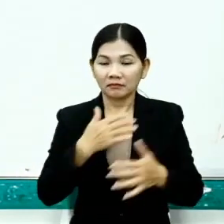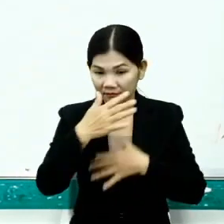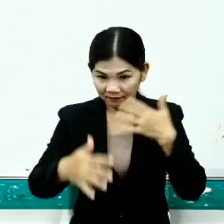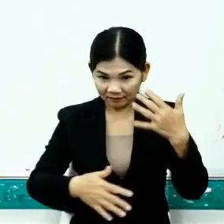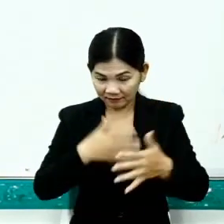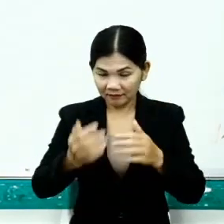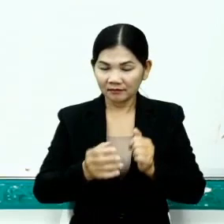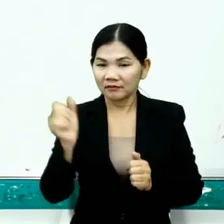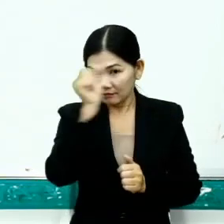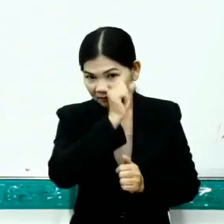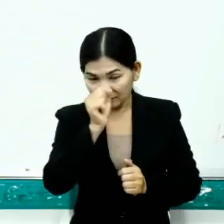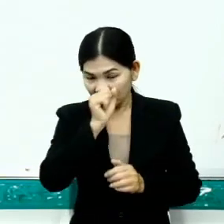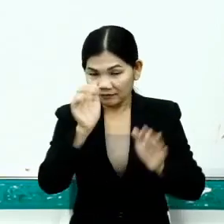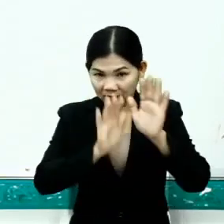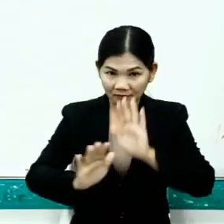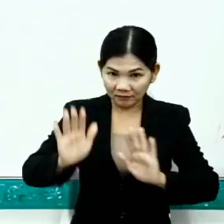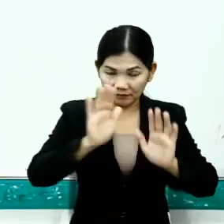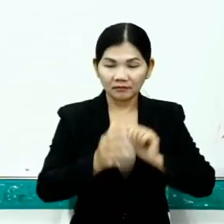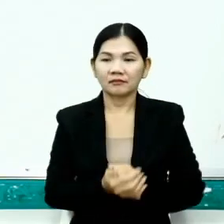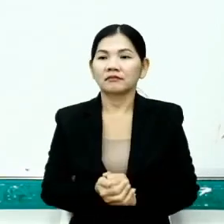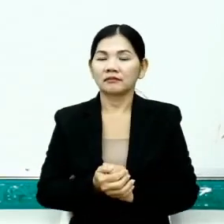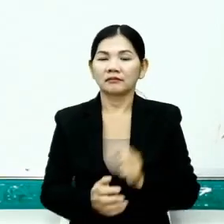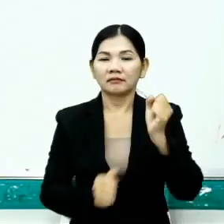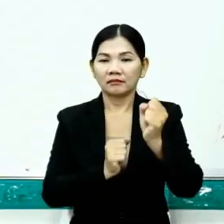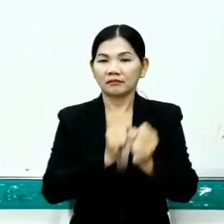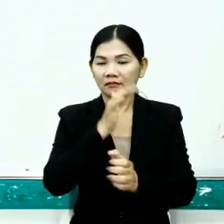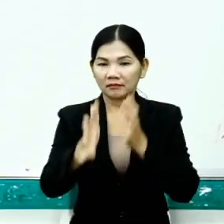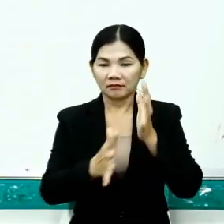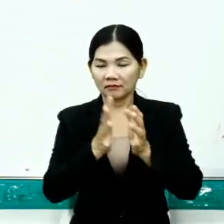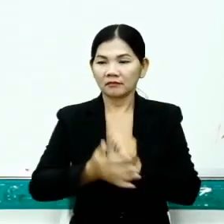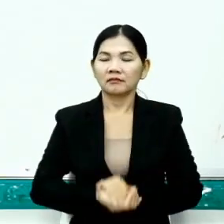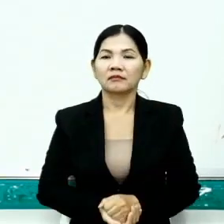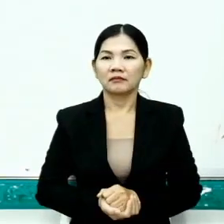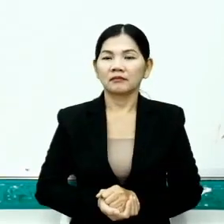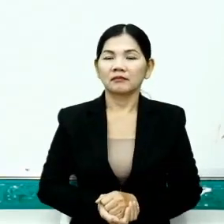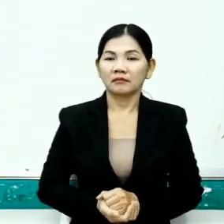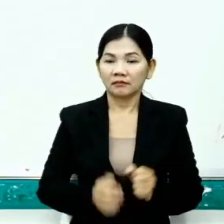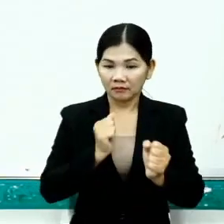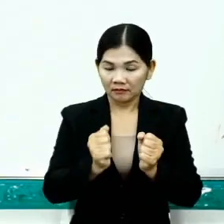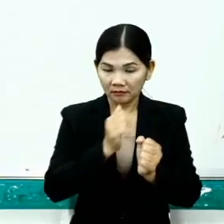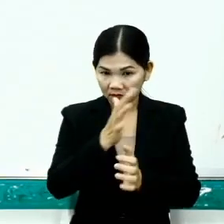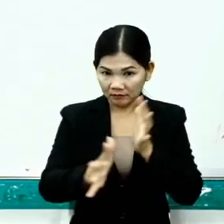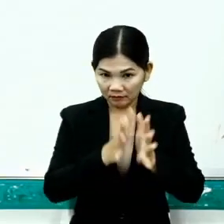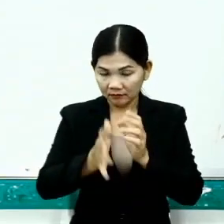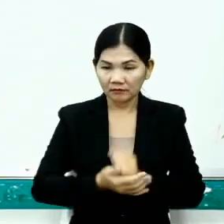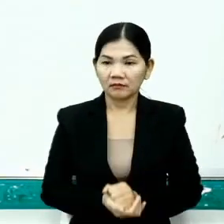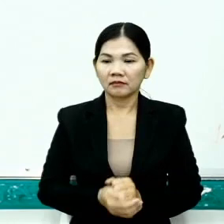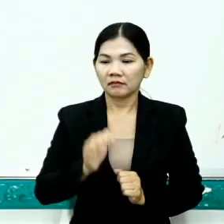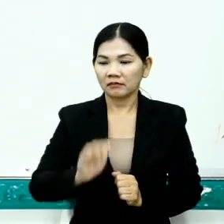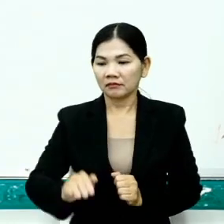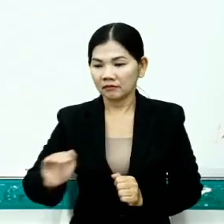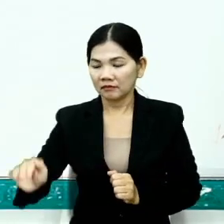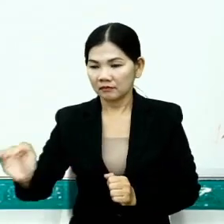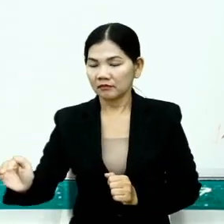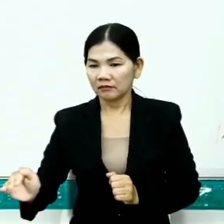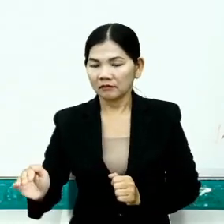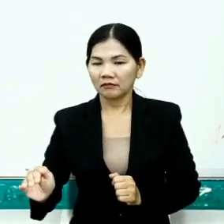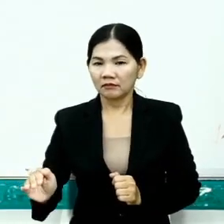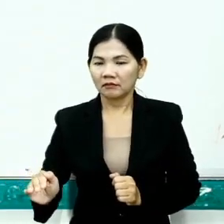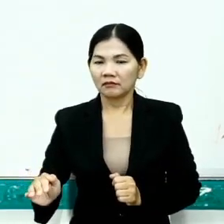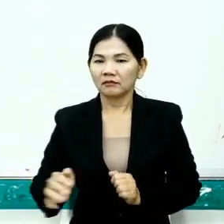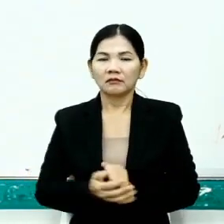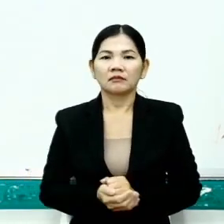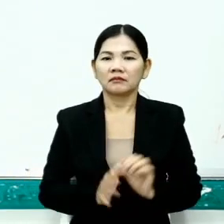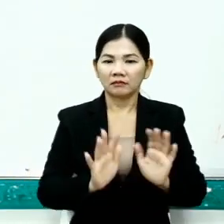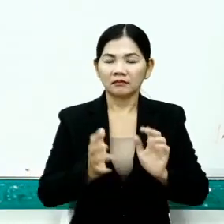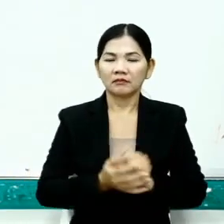bài dân chìm riêng hết thưa cài bị ca con nó ấy lấy dân chập đam để ngọc nía, triềm kinh cụ bẹ múa,